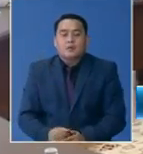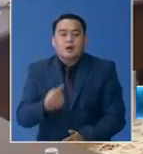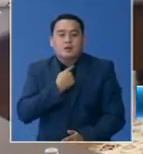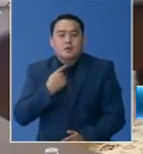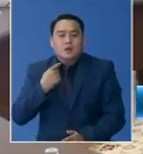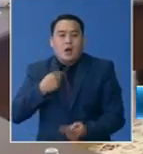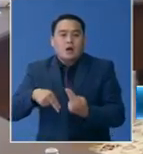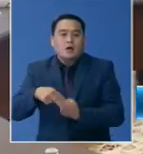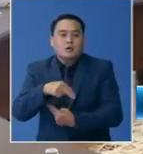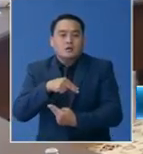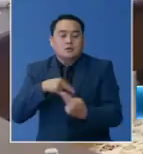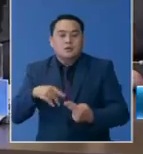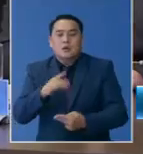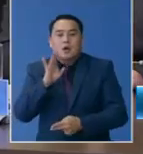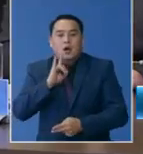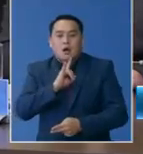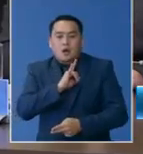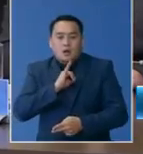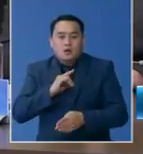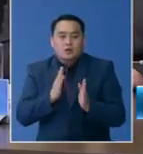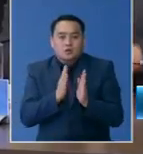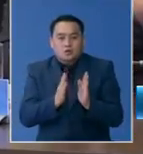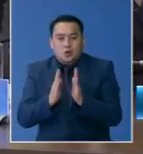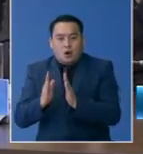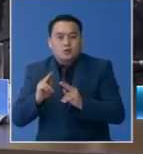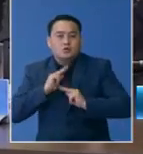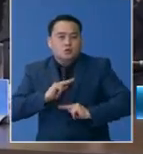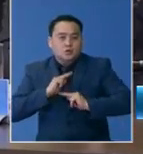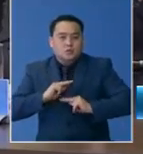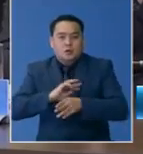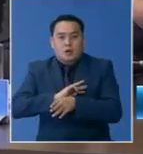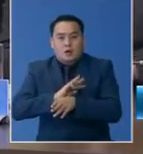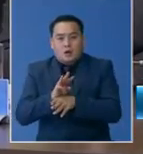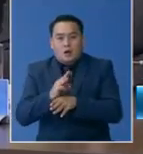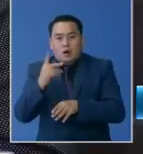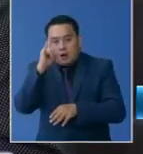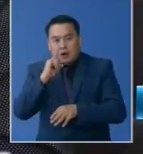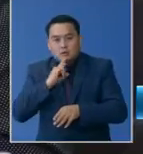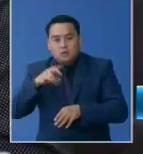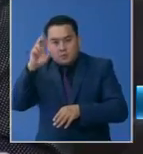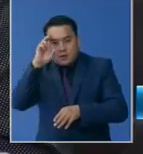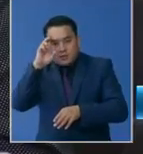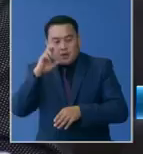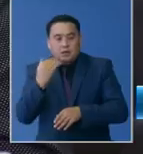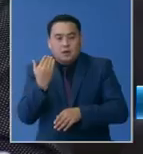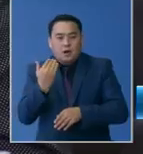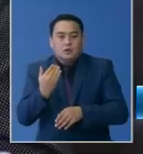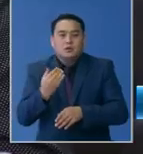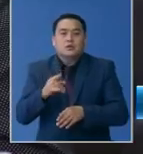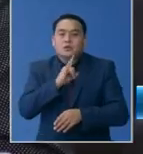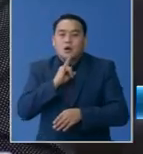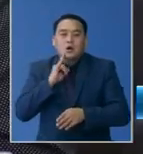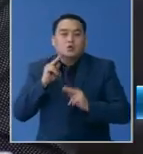Жетсулық іскер әйелдер 64 мыңға жуық адамды тұрақты жұмыспен қамтып отыр. Осы ретте Қазақстан Республикасының мемлекеттік хатшысы нәзік